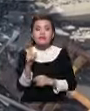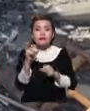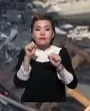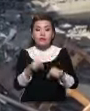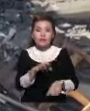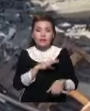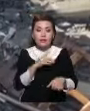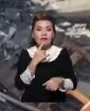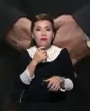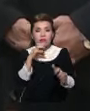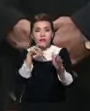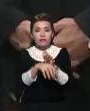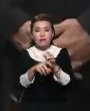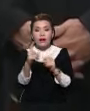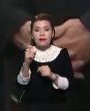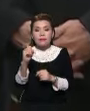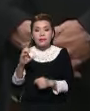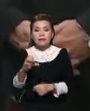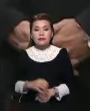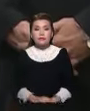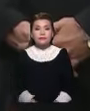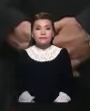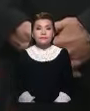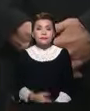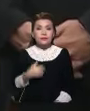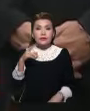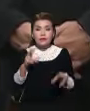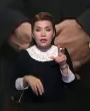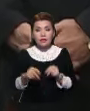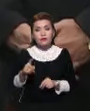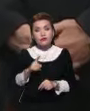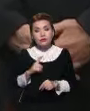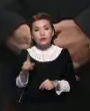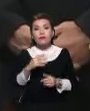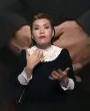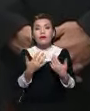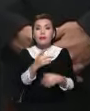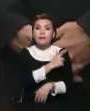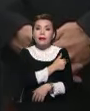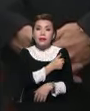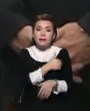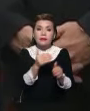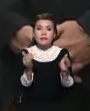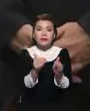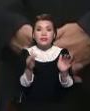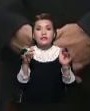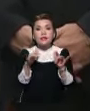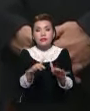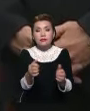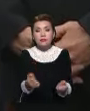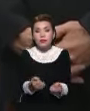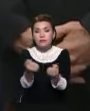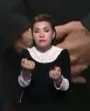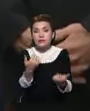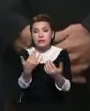укрываться боевики «Хамас». Я надеюсь и ожидаю, что в отношении больниц будет меньше действий, и мы будем поддерживать контакты